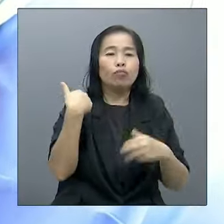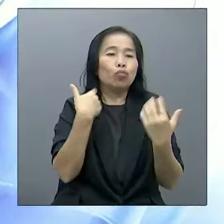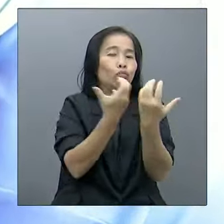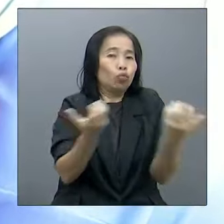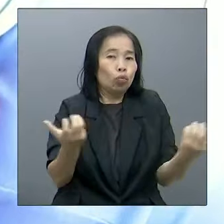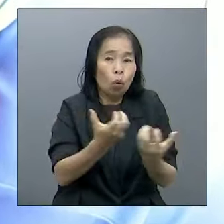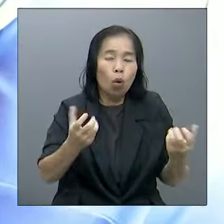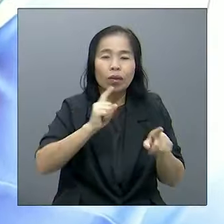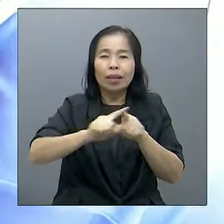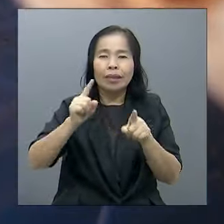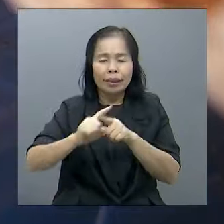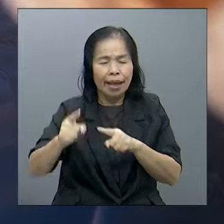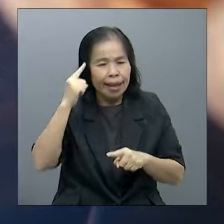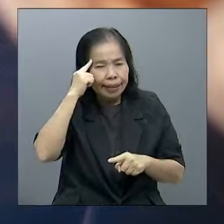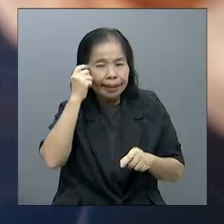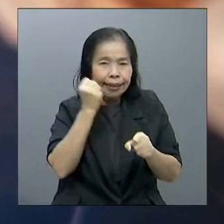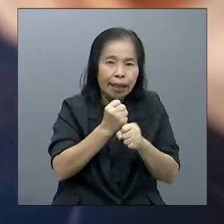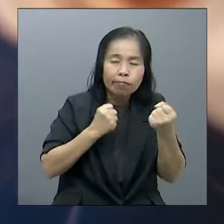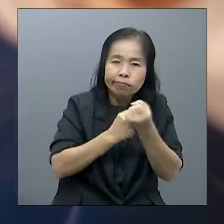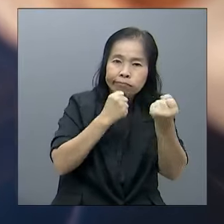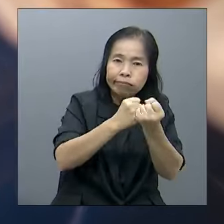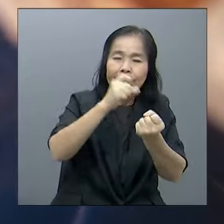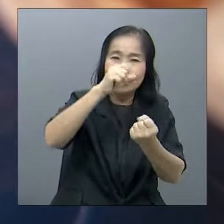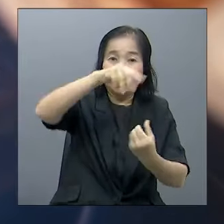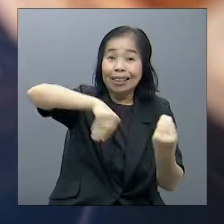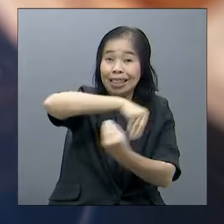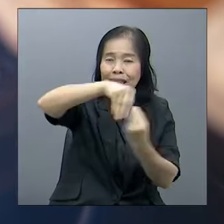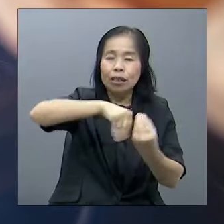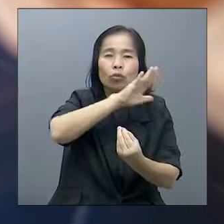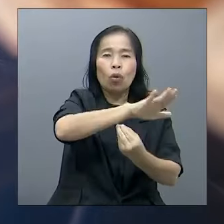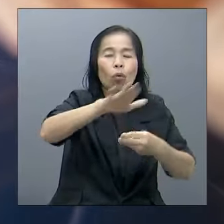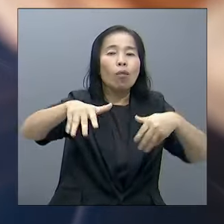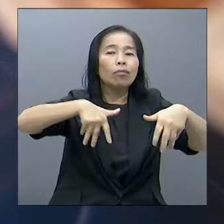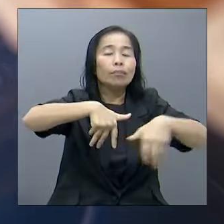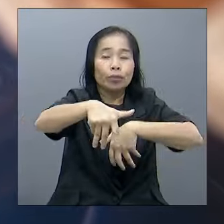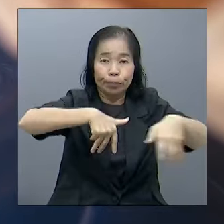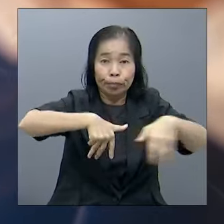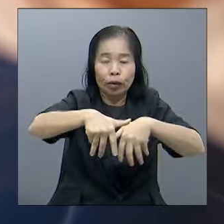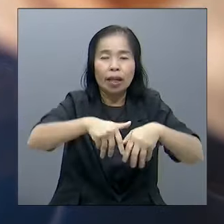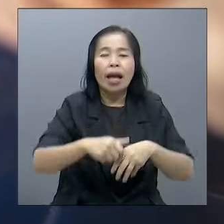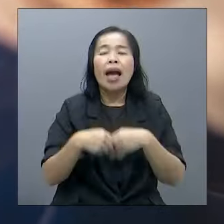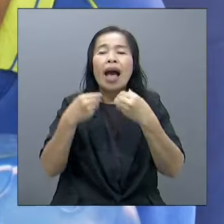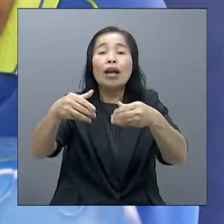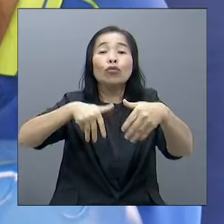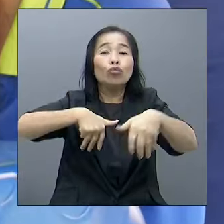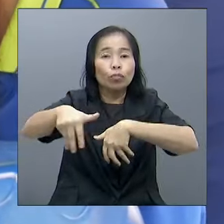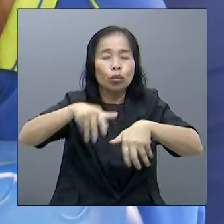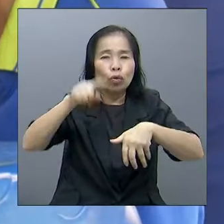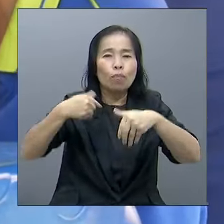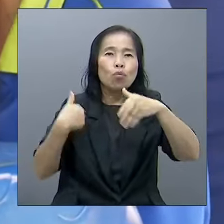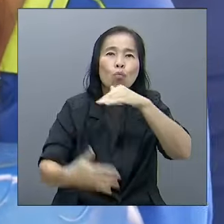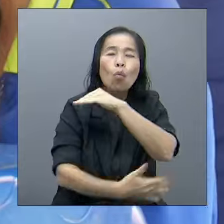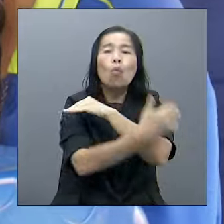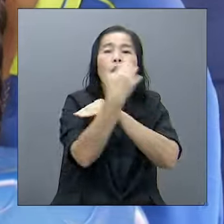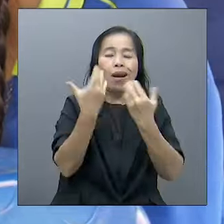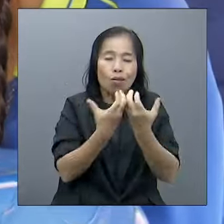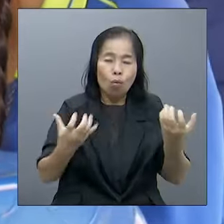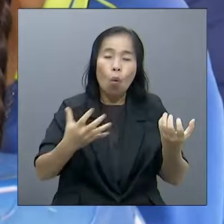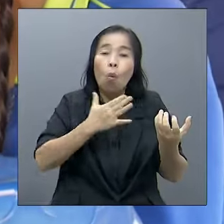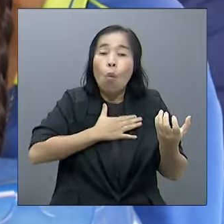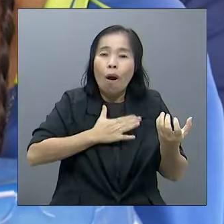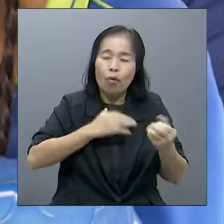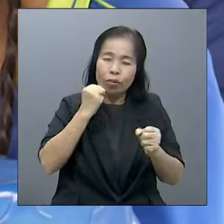างมูลค่าเพิ่มขับเคลื่อนเศรษฐกิจฐานรากและขยายผลความยั่งยืนด้วยการให้ชุมชนเข้าถึงโอกาสในการนำผลิตภัณฑ์ท้องถิ่นห